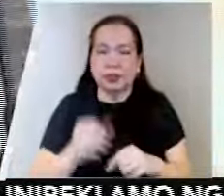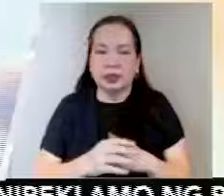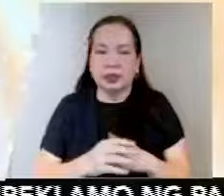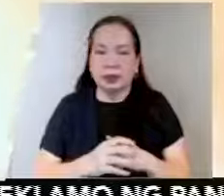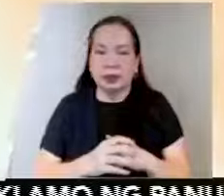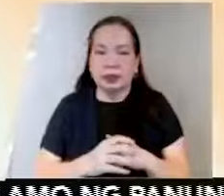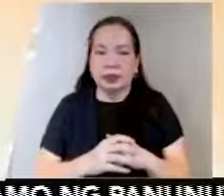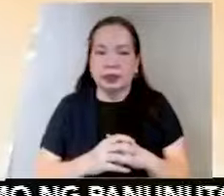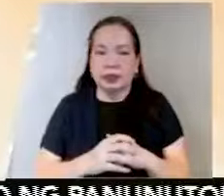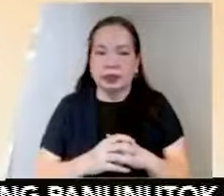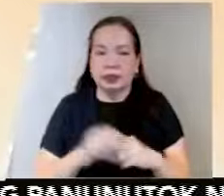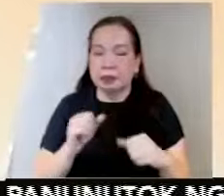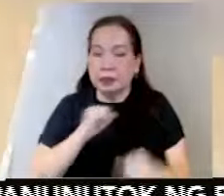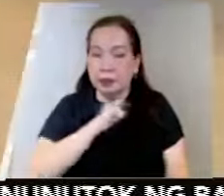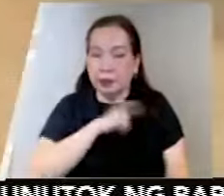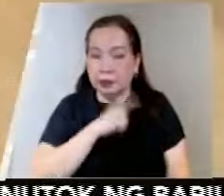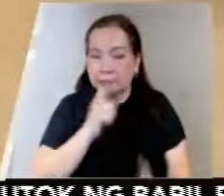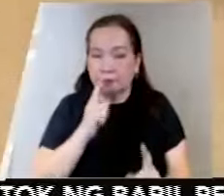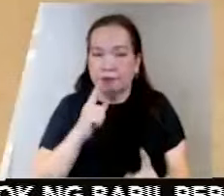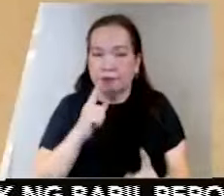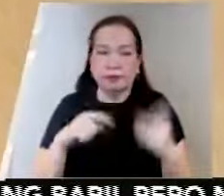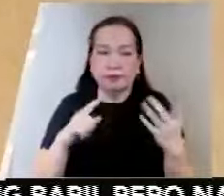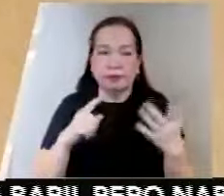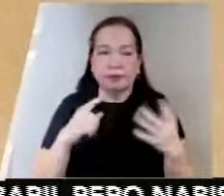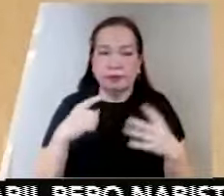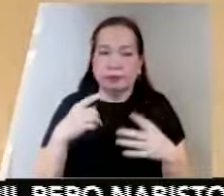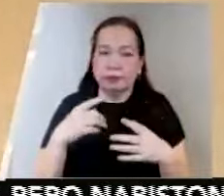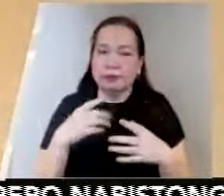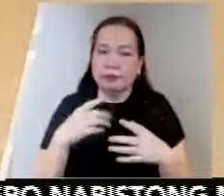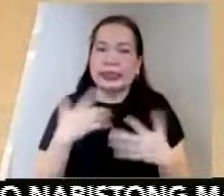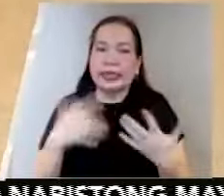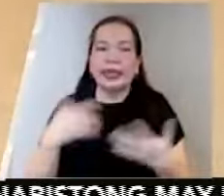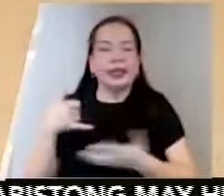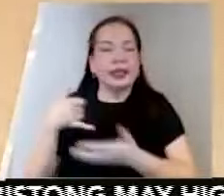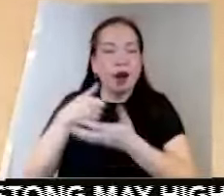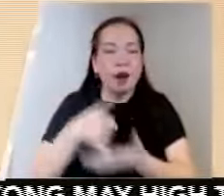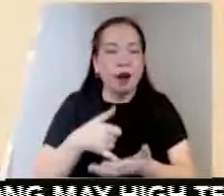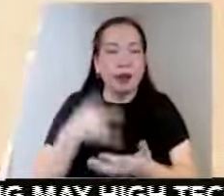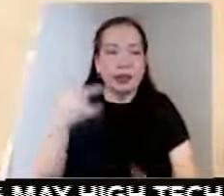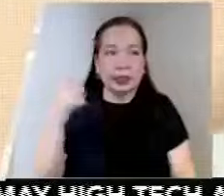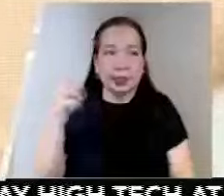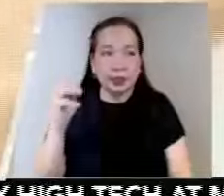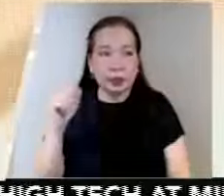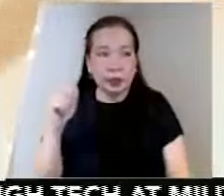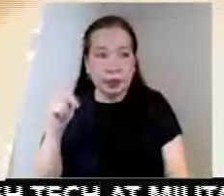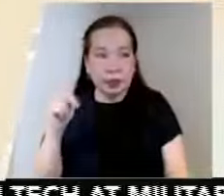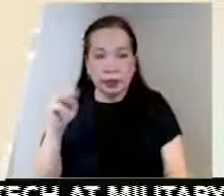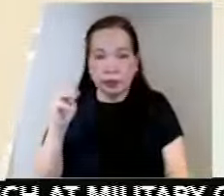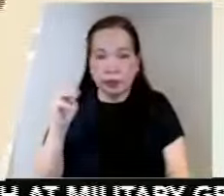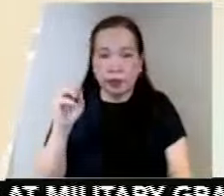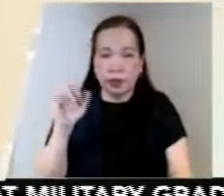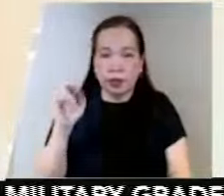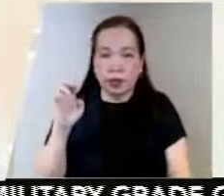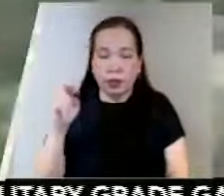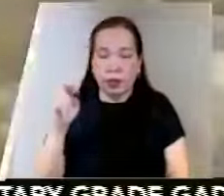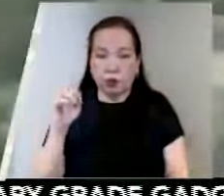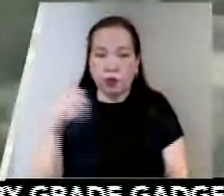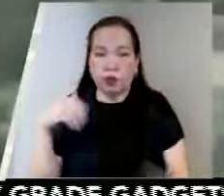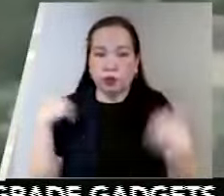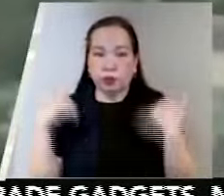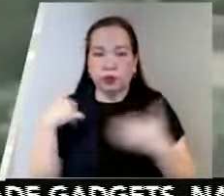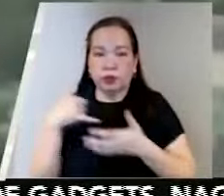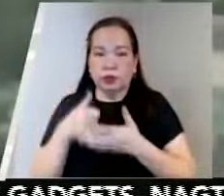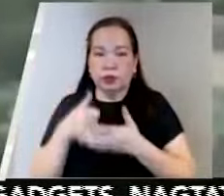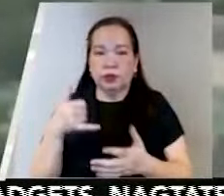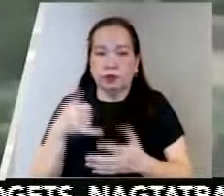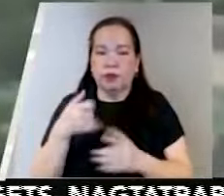sa natanggap niya kamakailan na Herman Moreno Youth Achievement Award mula sa FAMAS. Thankful ako